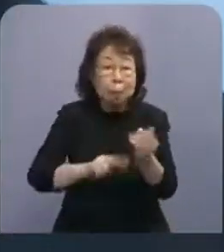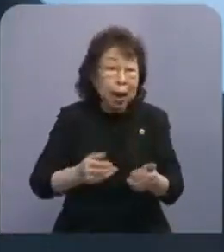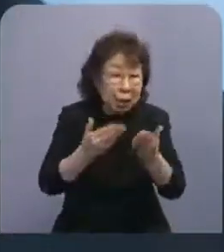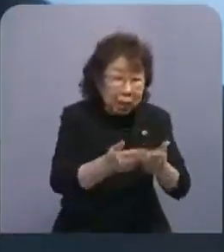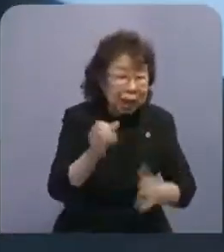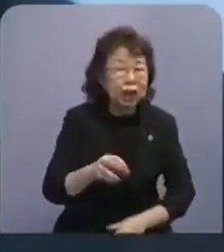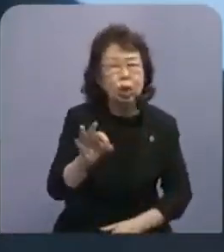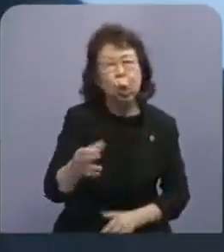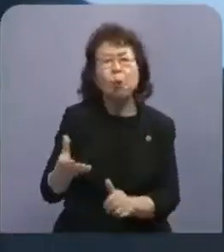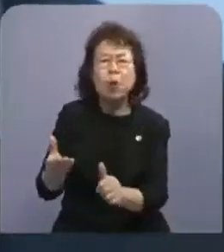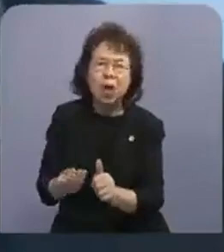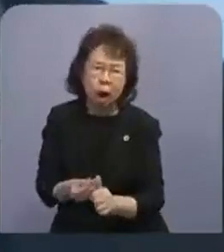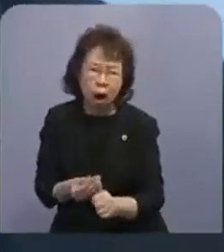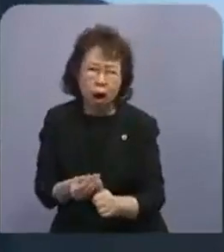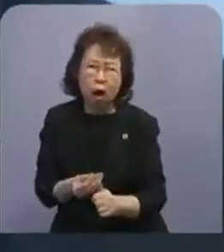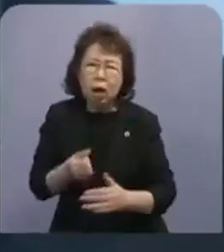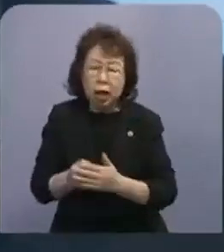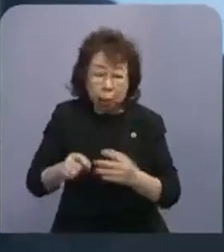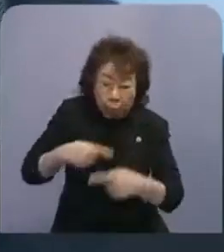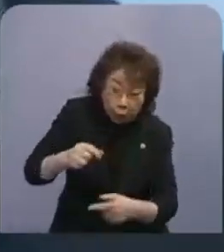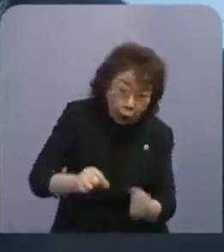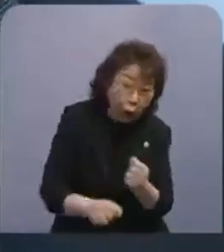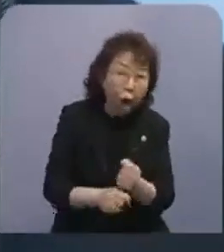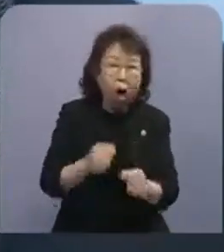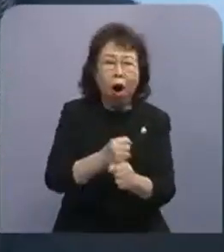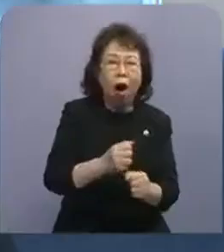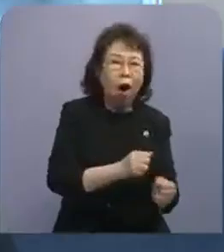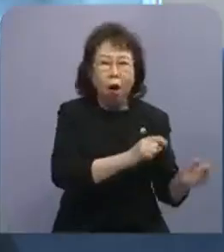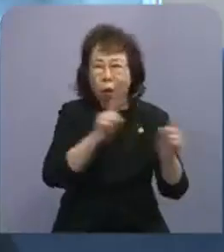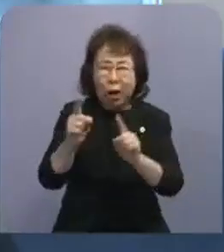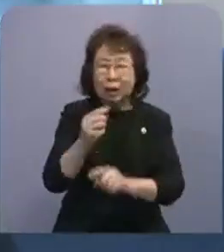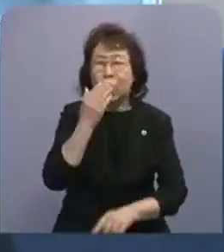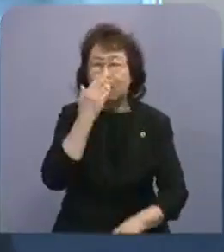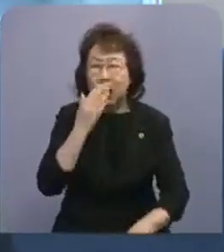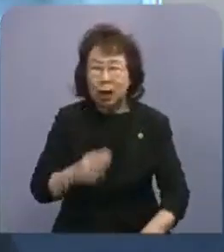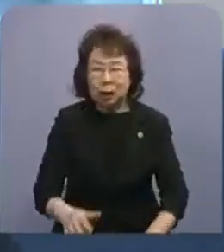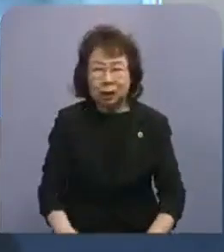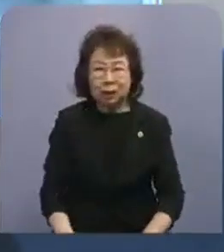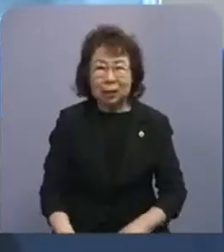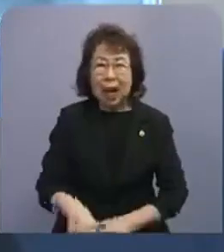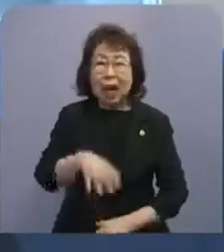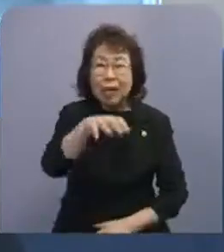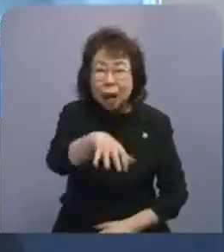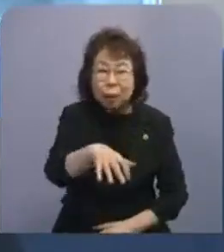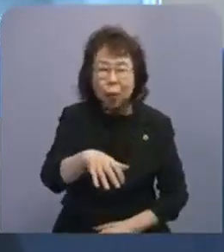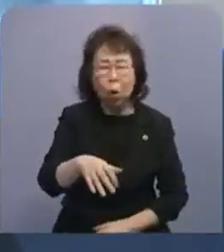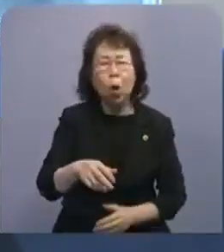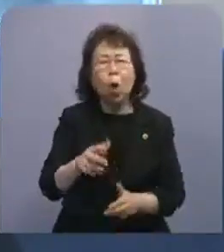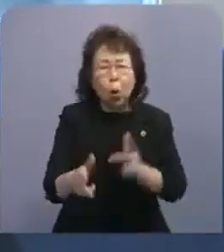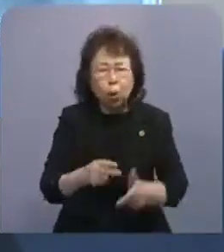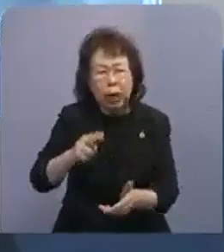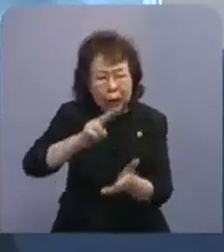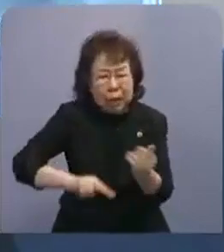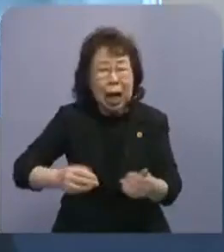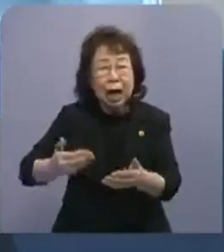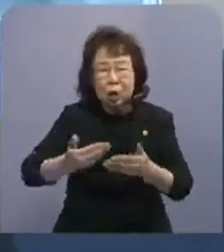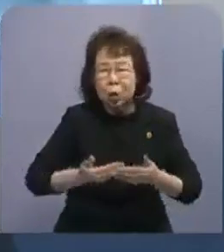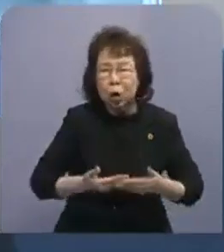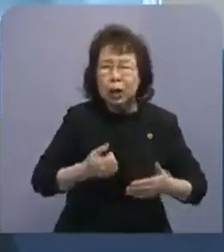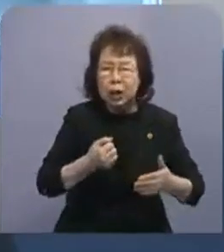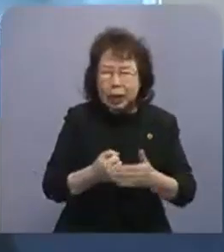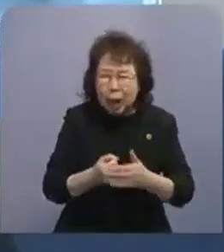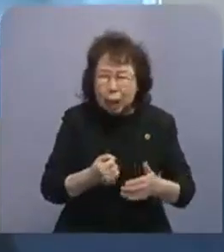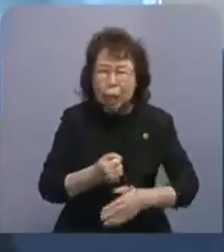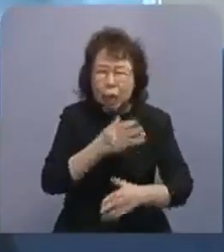빌려 운영하는 방식으로 재기에 성공할 수 있었습니다. 캠코에서 공장을 사줌으로 해서 세일즈